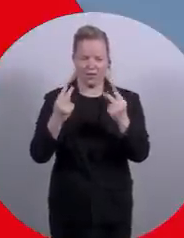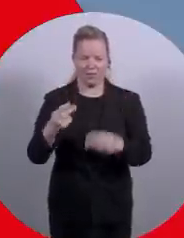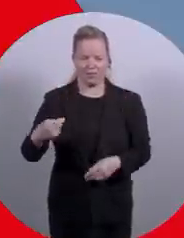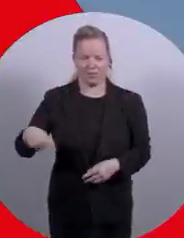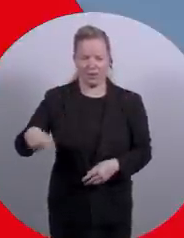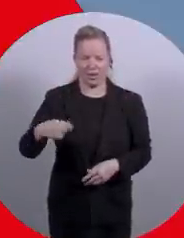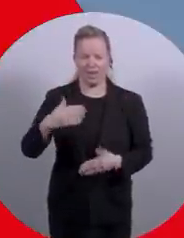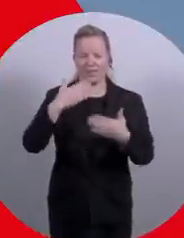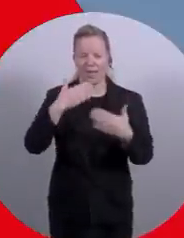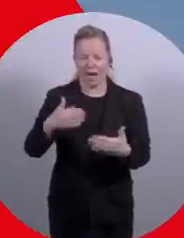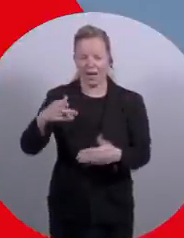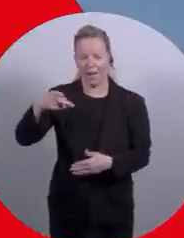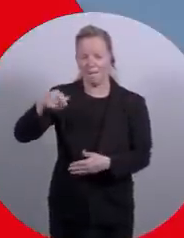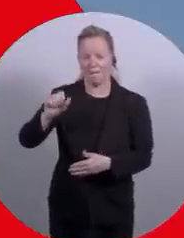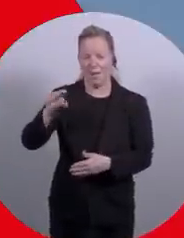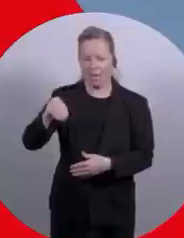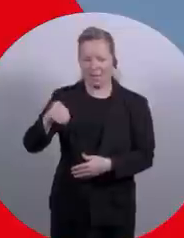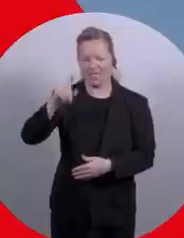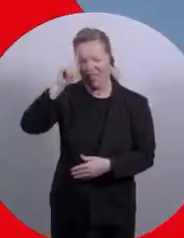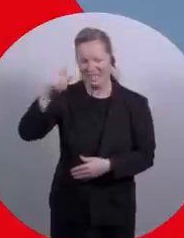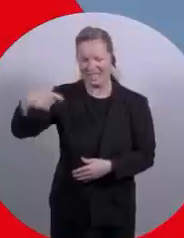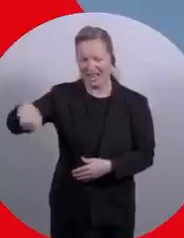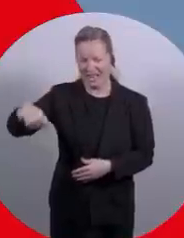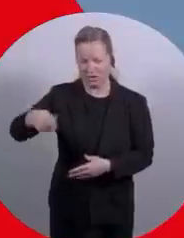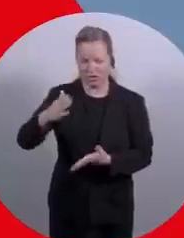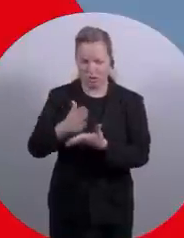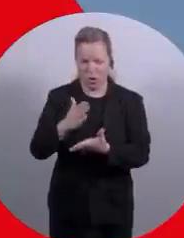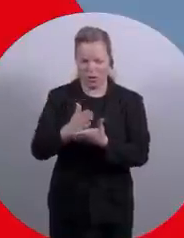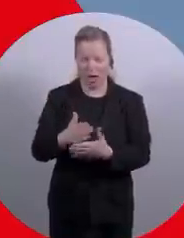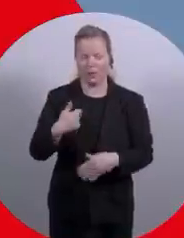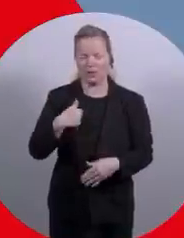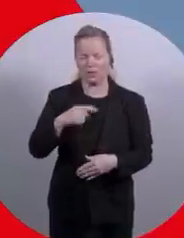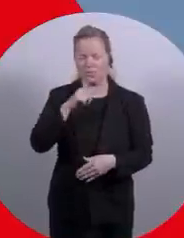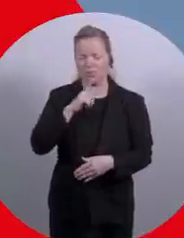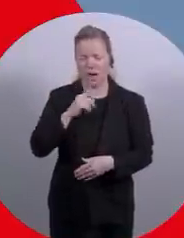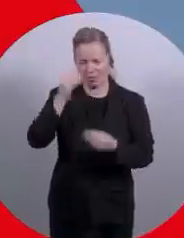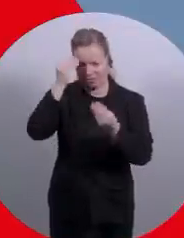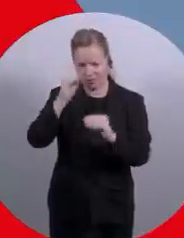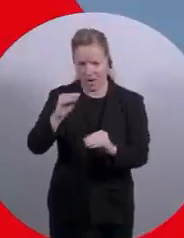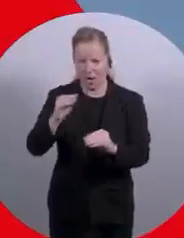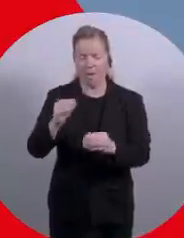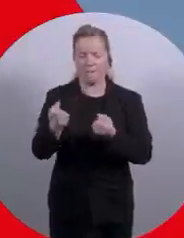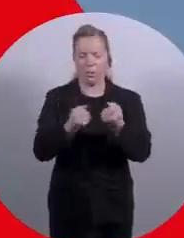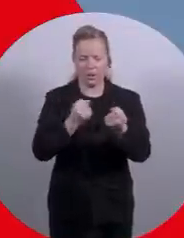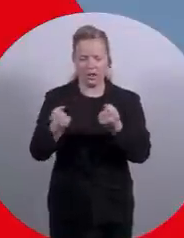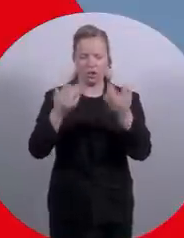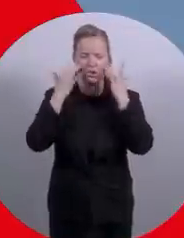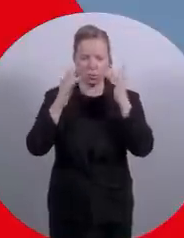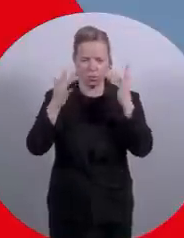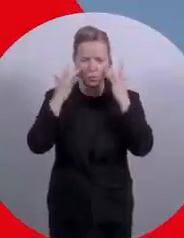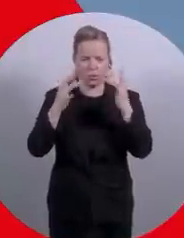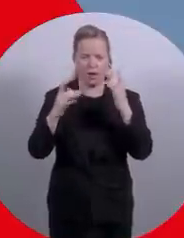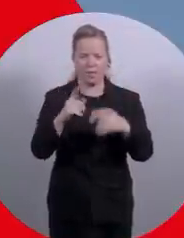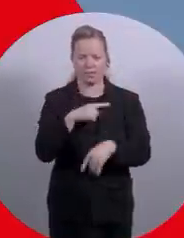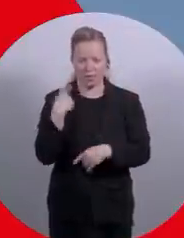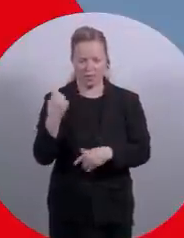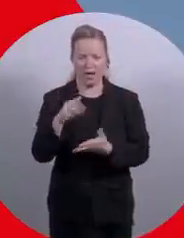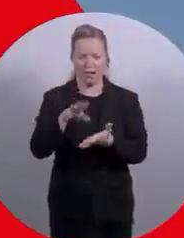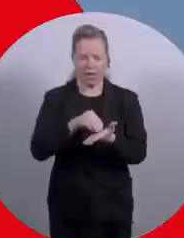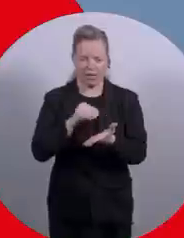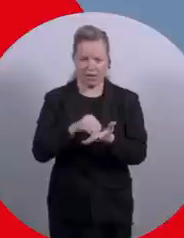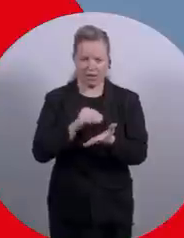danke sehr gerne aber so viel nur unsere politische Kultur die wir anwenden